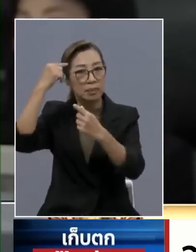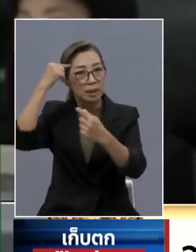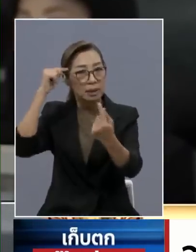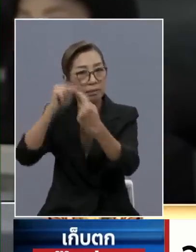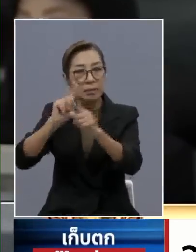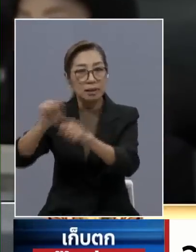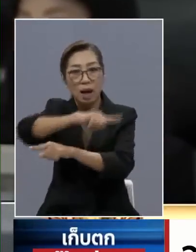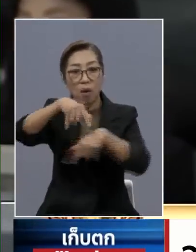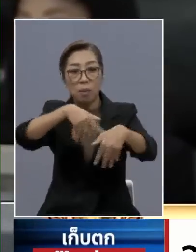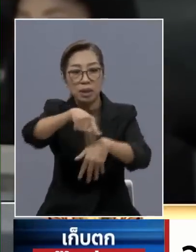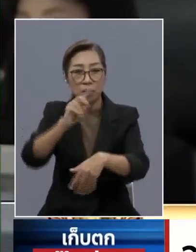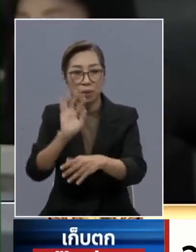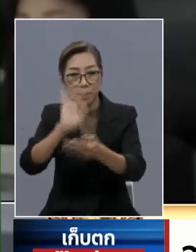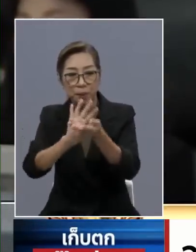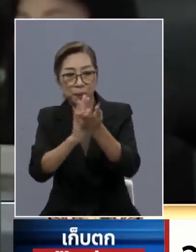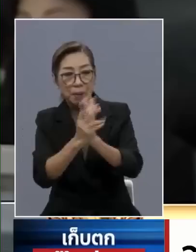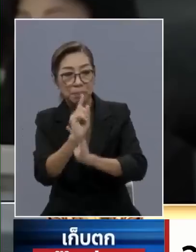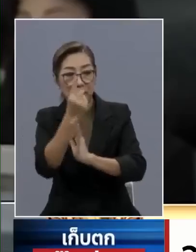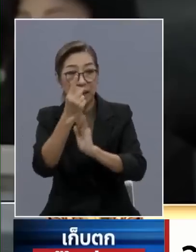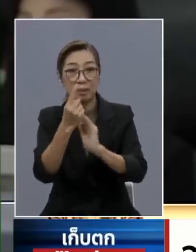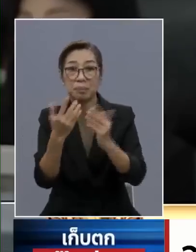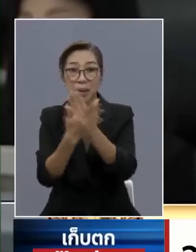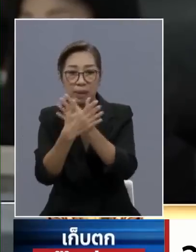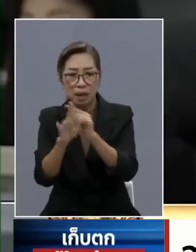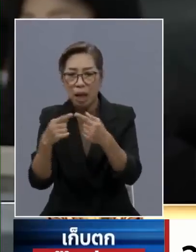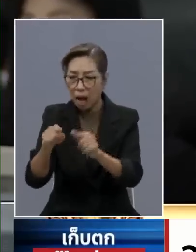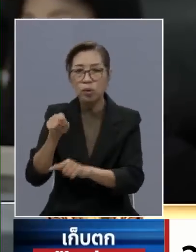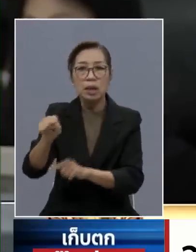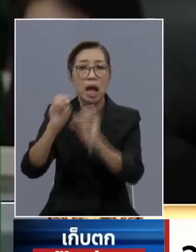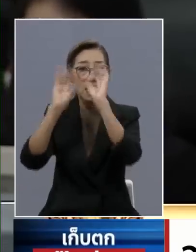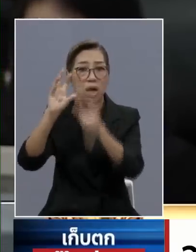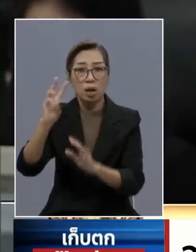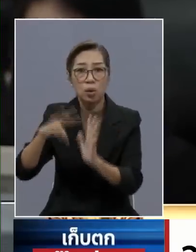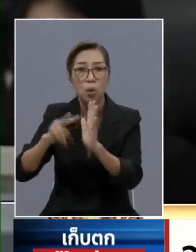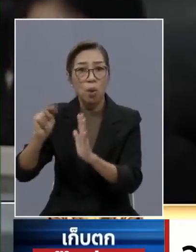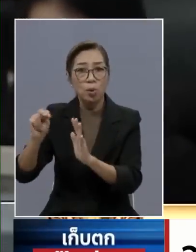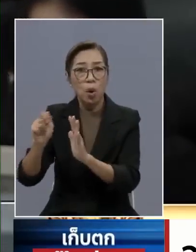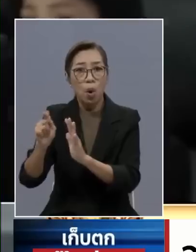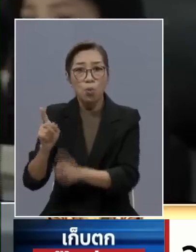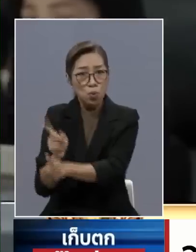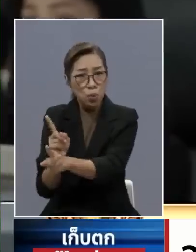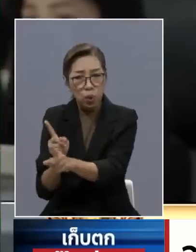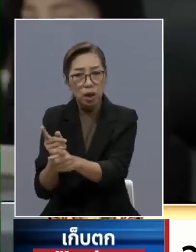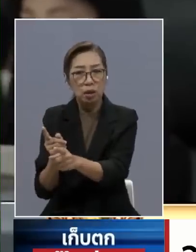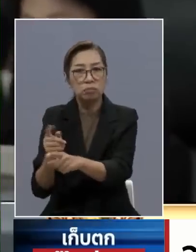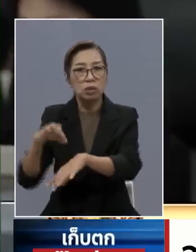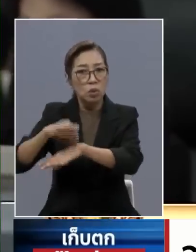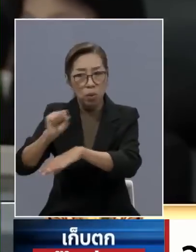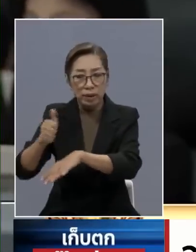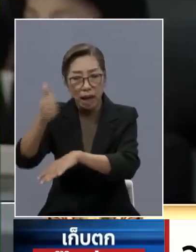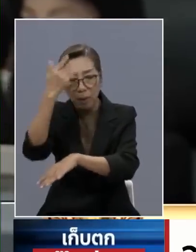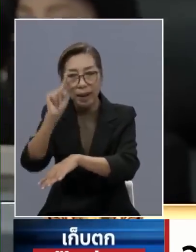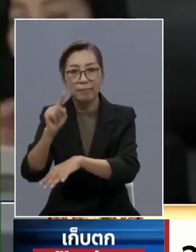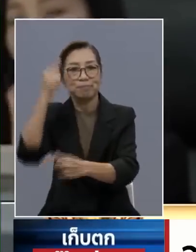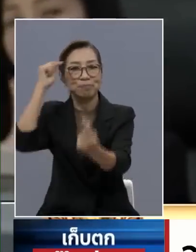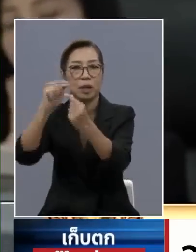ญที่ทำให้นักการเมืองคนนี้ยังคงอยู่ในเวทีการเมืองอย่างโดดเด่นก็คือการยึดมั่นในหลักการกฎหมายไม่นำพาประเทศไปสู่